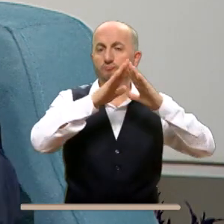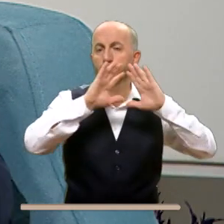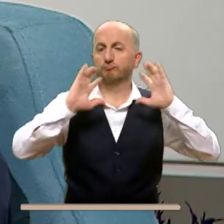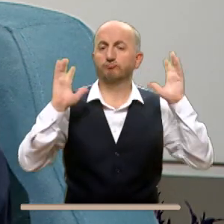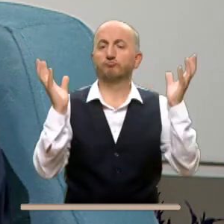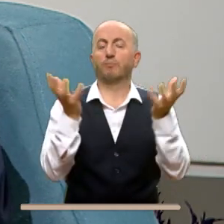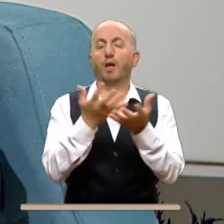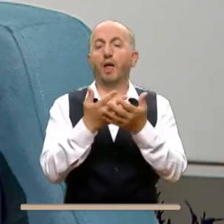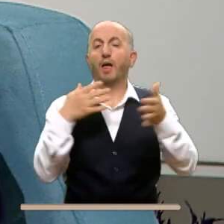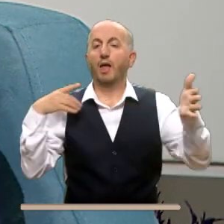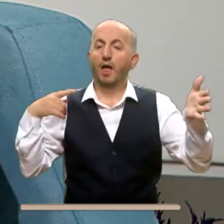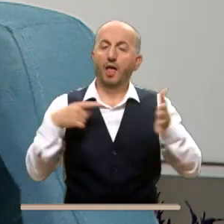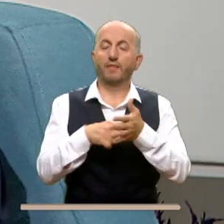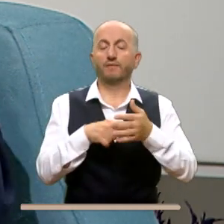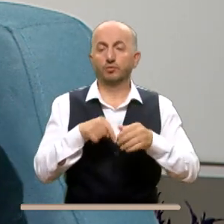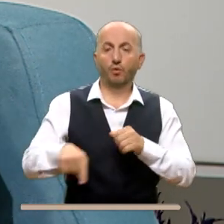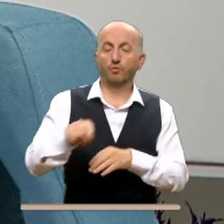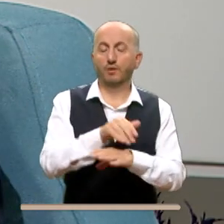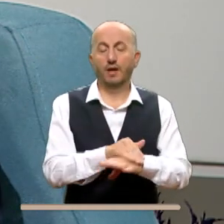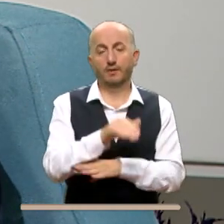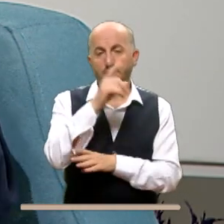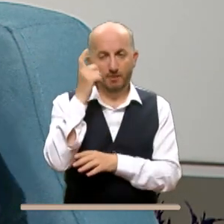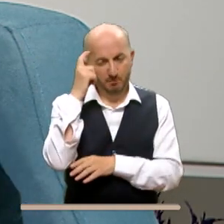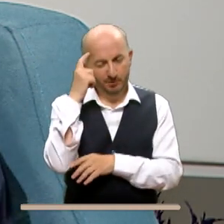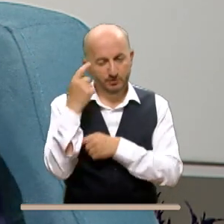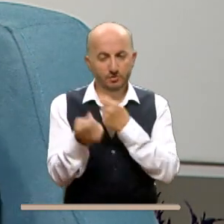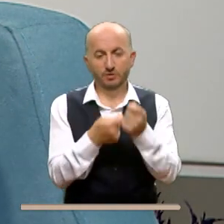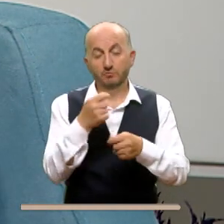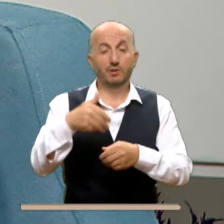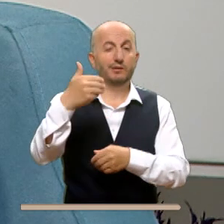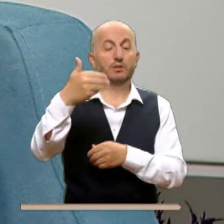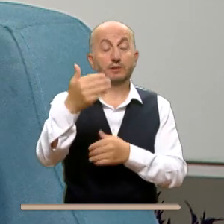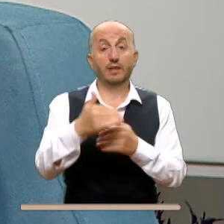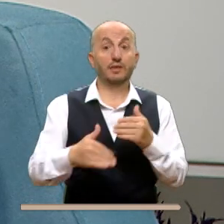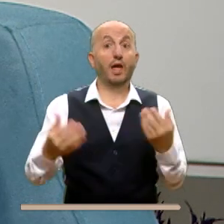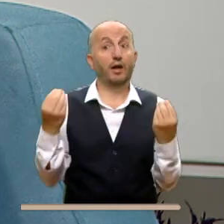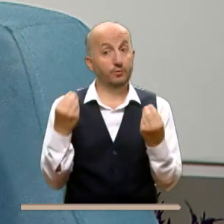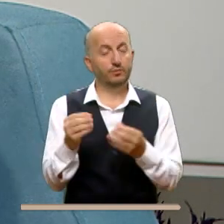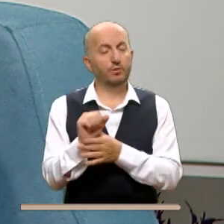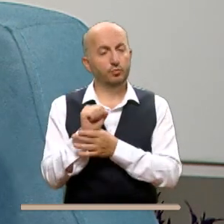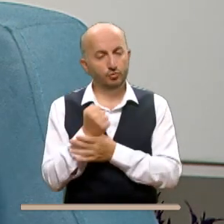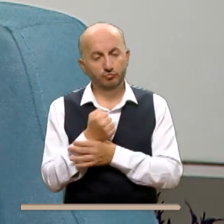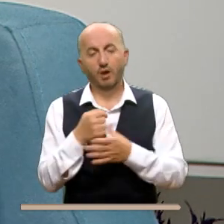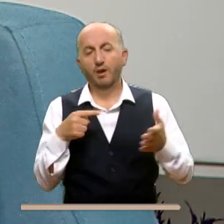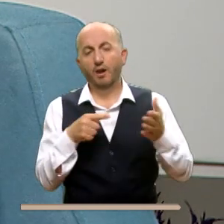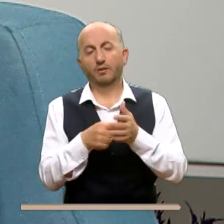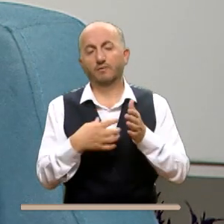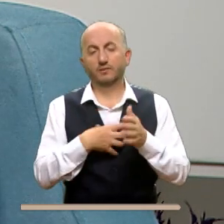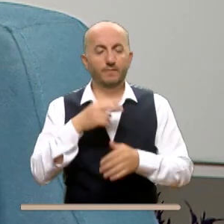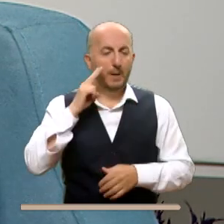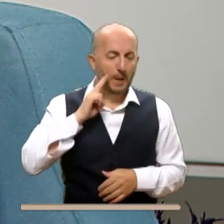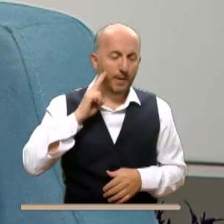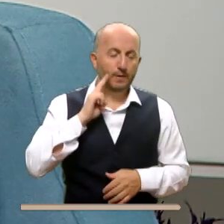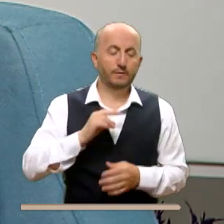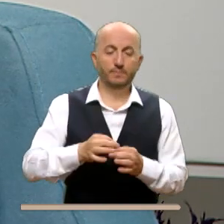hedefimiz onları hayata, bilimsel çalışmalara, geleceğe daha donanımlı, ideal sahibi, karakterli,